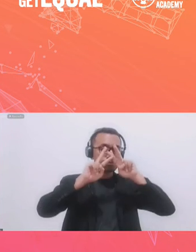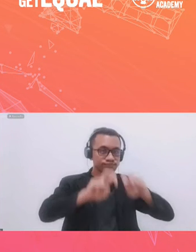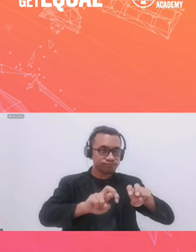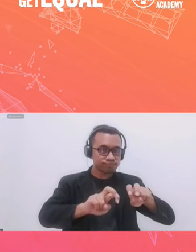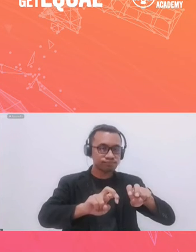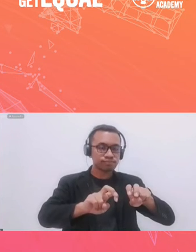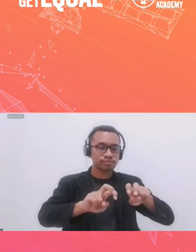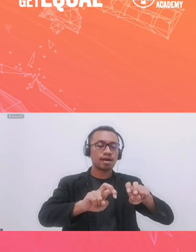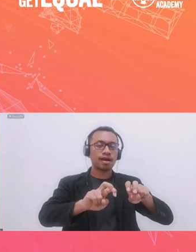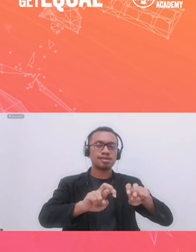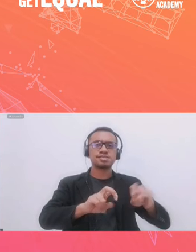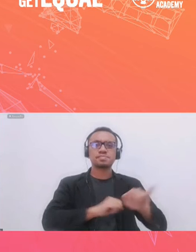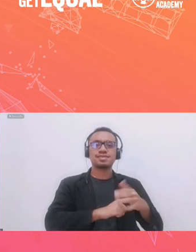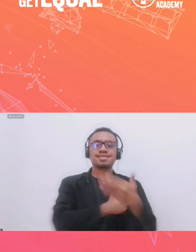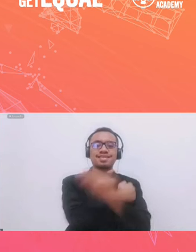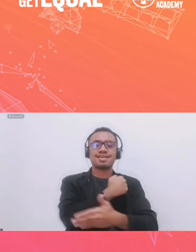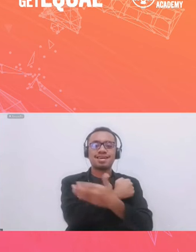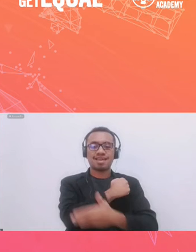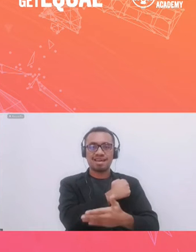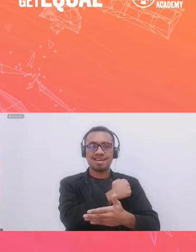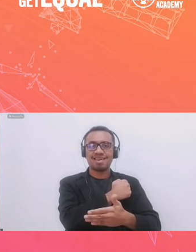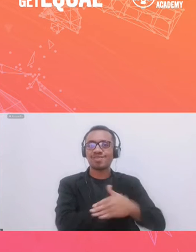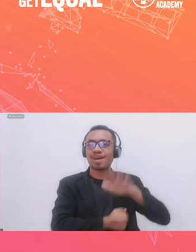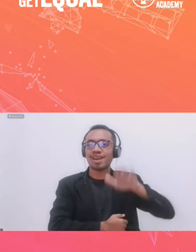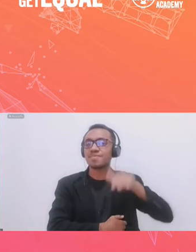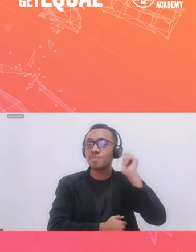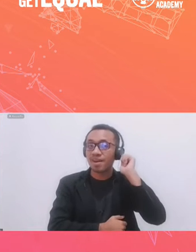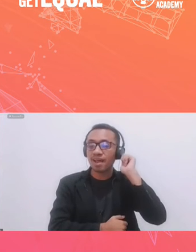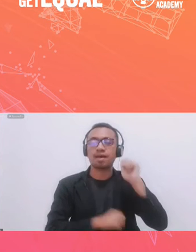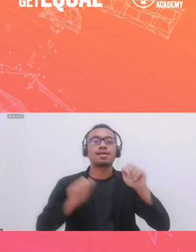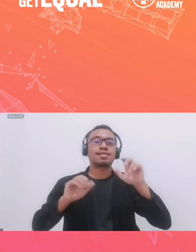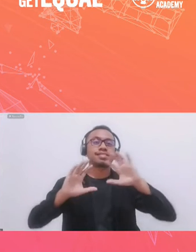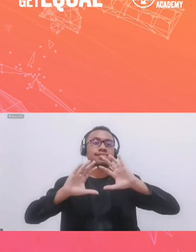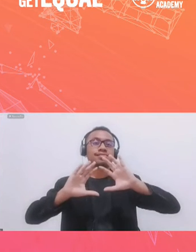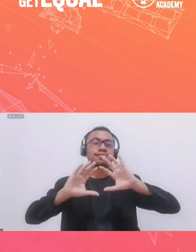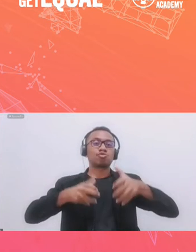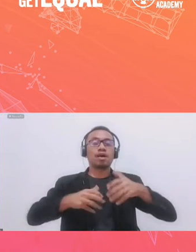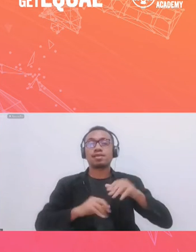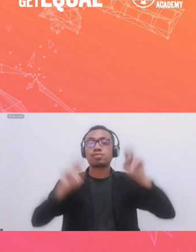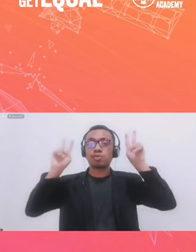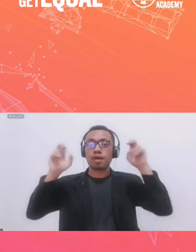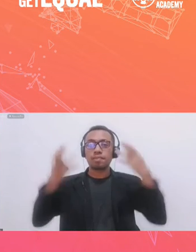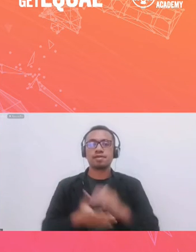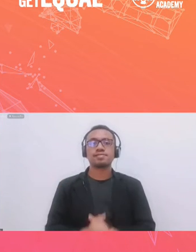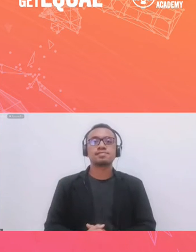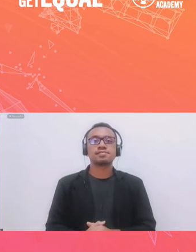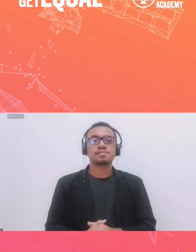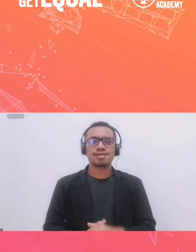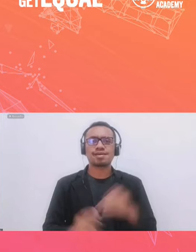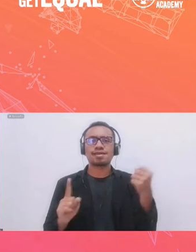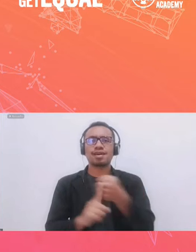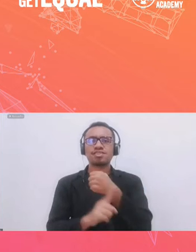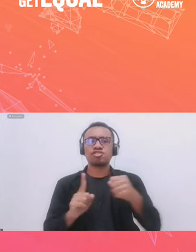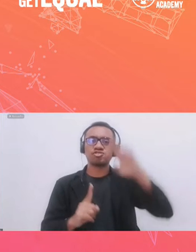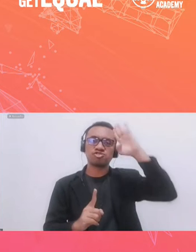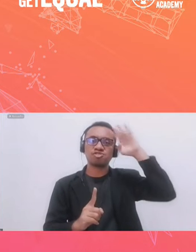Girl, yang mana tahun ini bertopik kekerasan berbasis gender. Sebanyak 14.000 anak perempuan dari